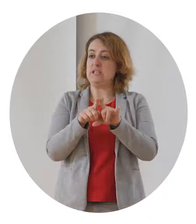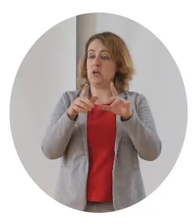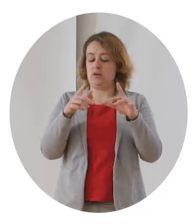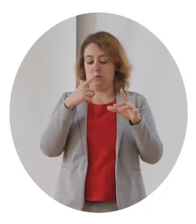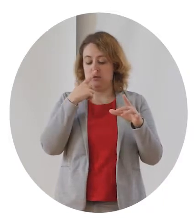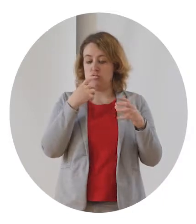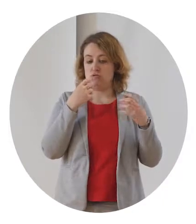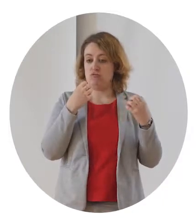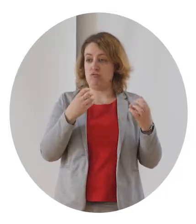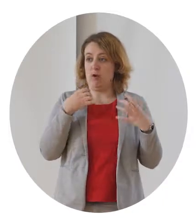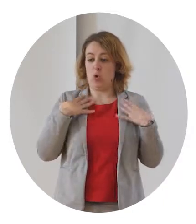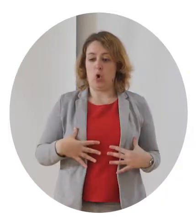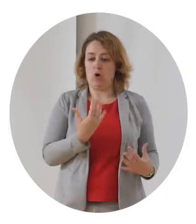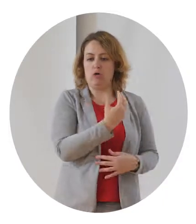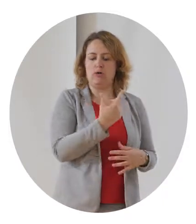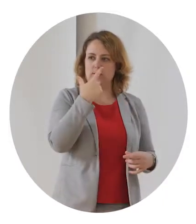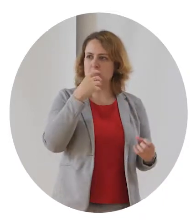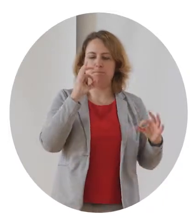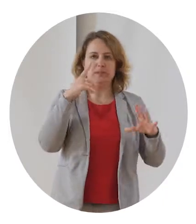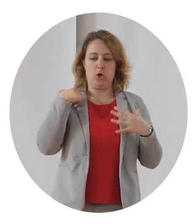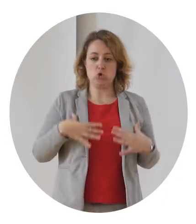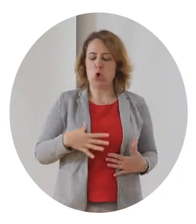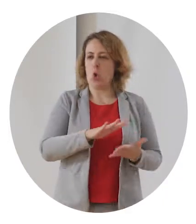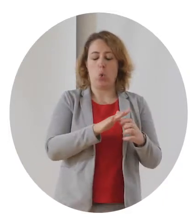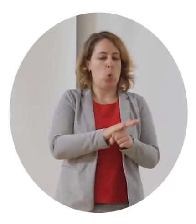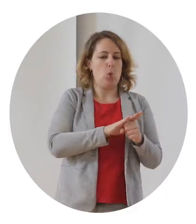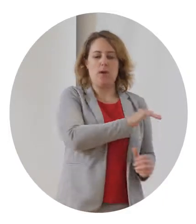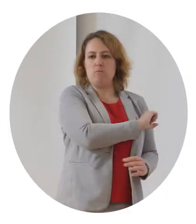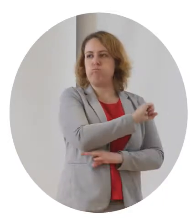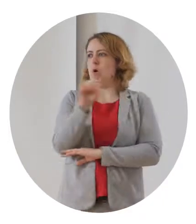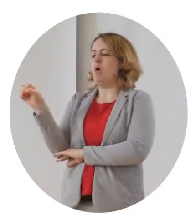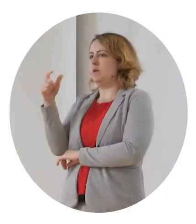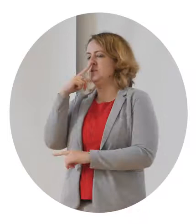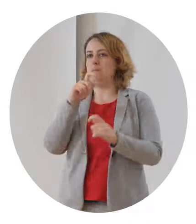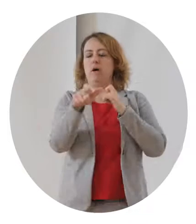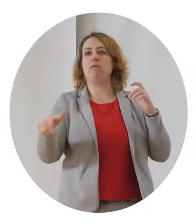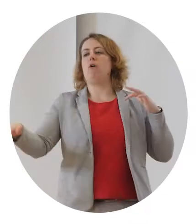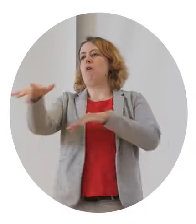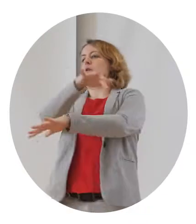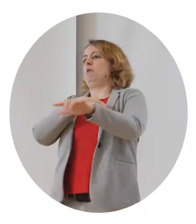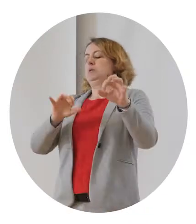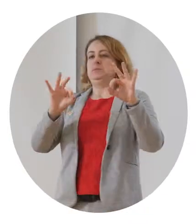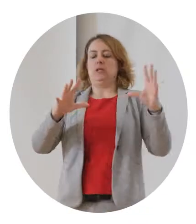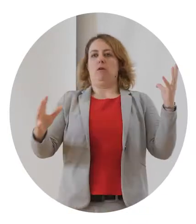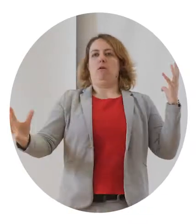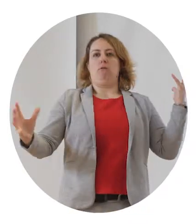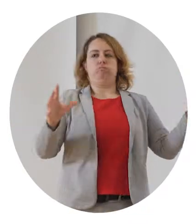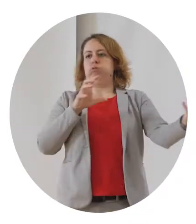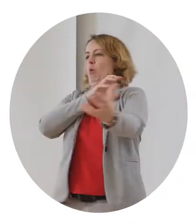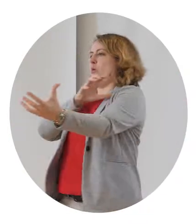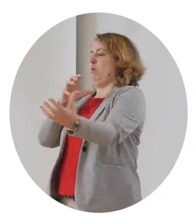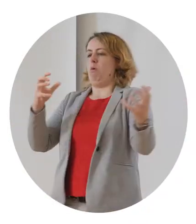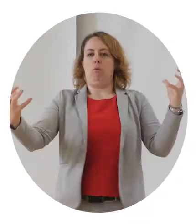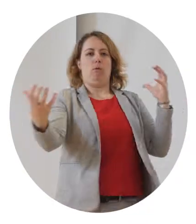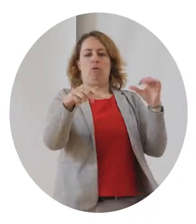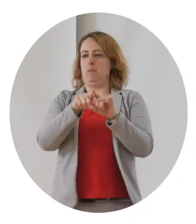mais aussi il y a tout le corps qui bouge pour lui. Donc il y a cette sensation un petit peu que tout le monde environnant autour de